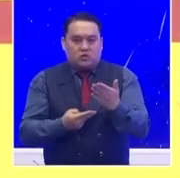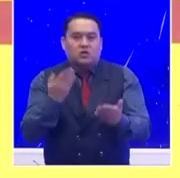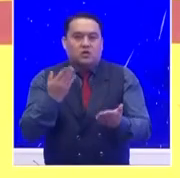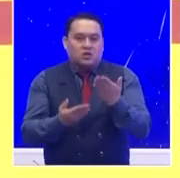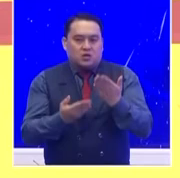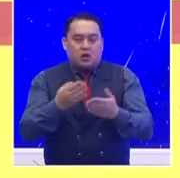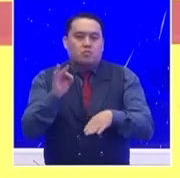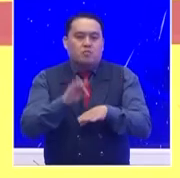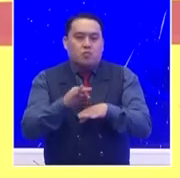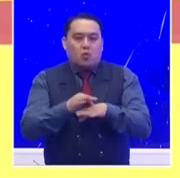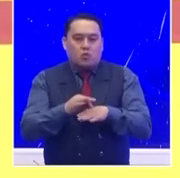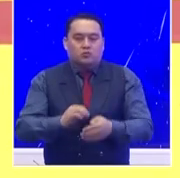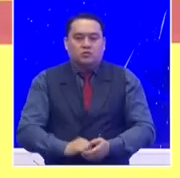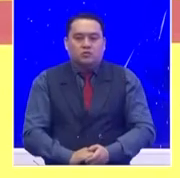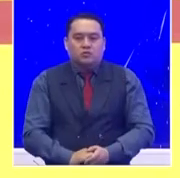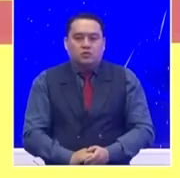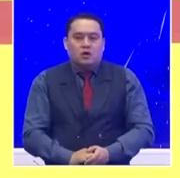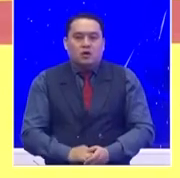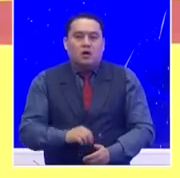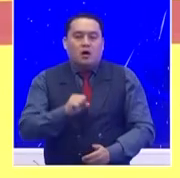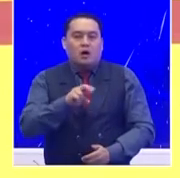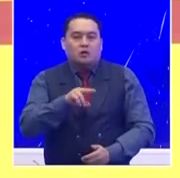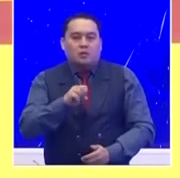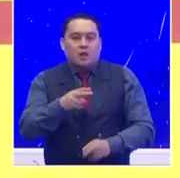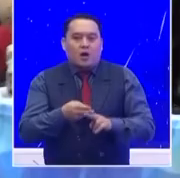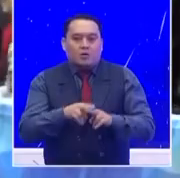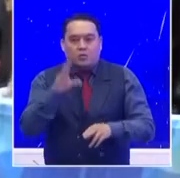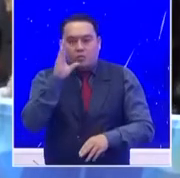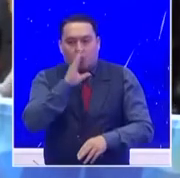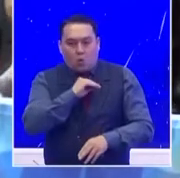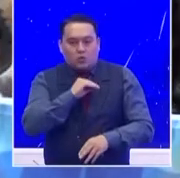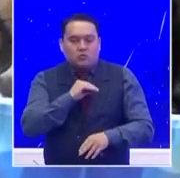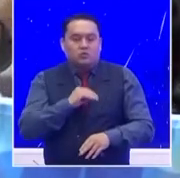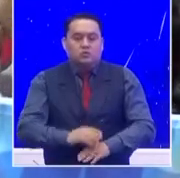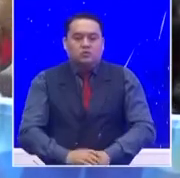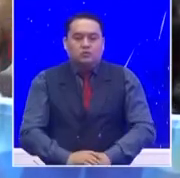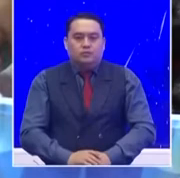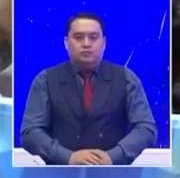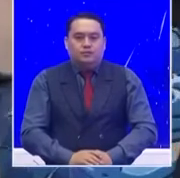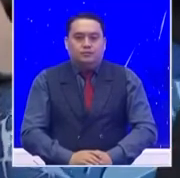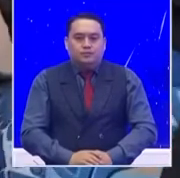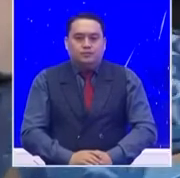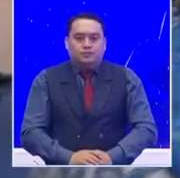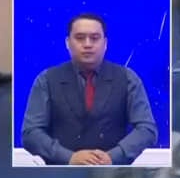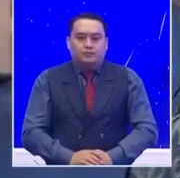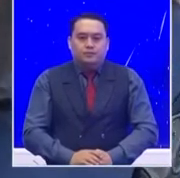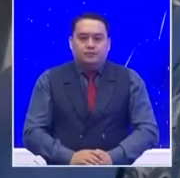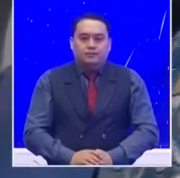провести болевой прием из положение снизу у адама где на во все эти качества присутствуют о себе говорит двухлетний опыт